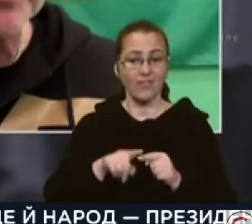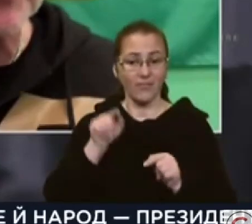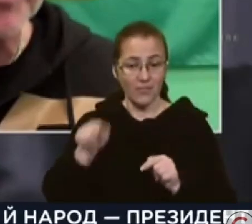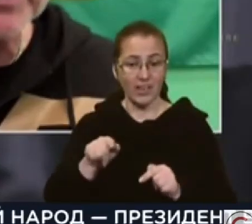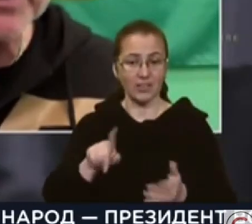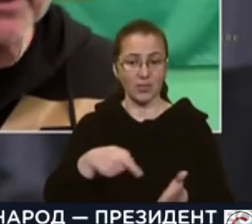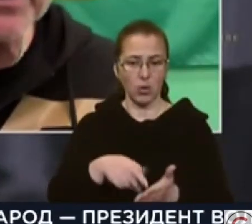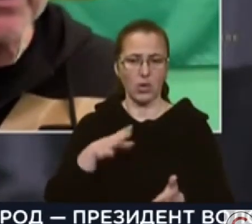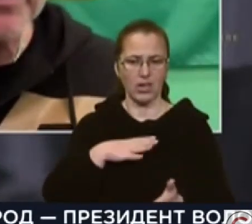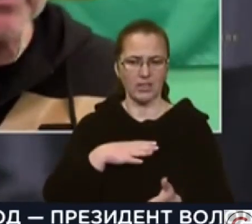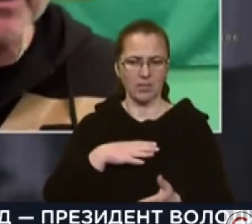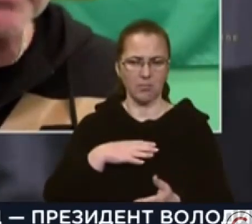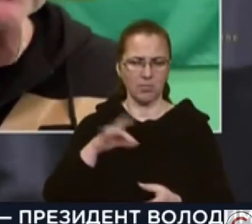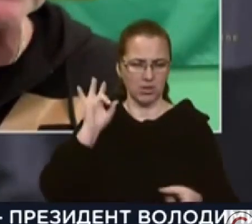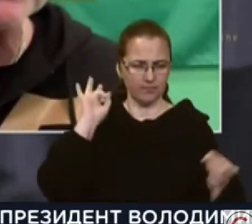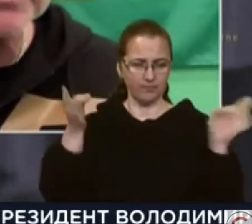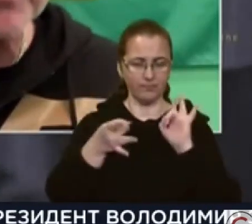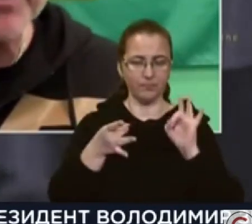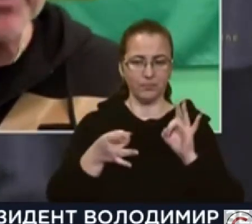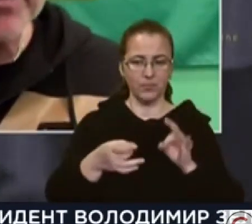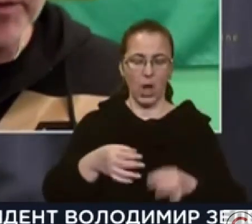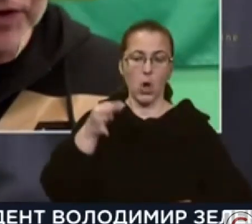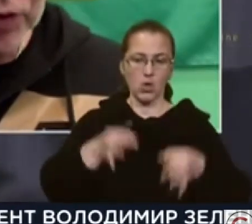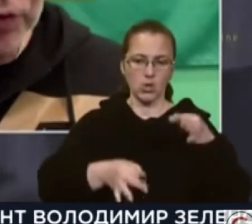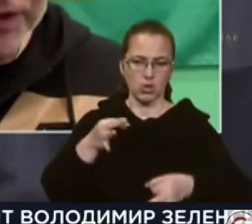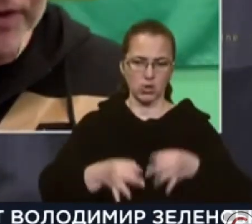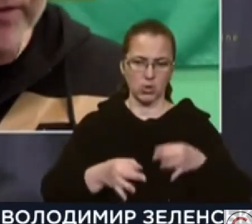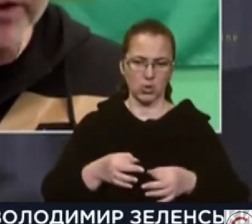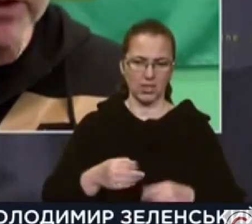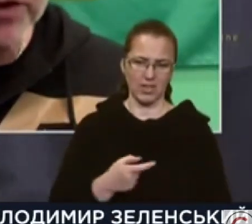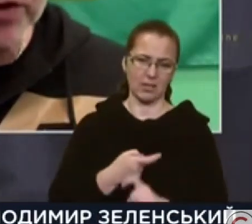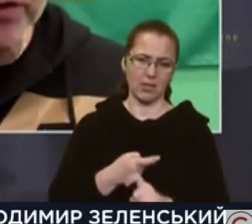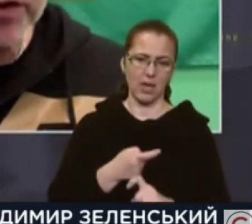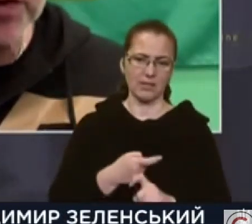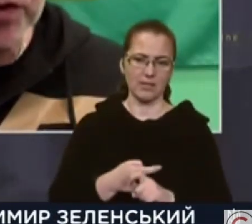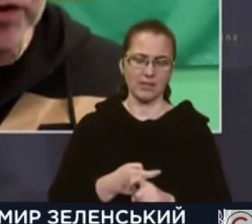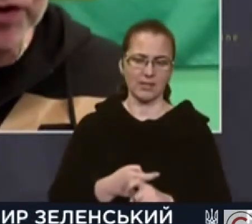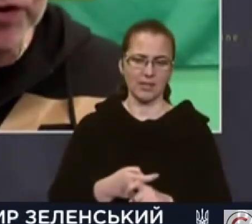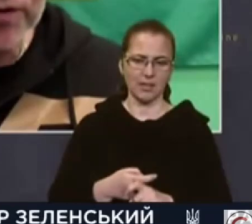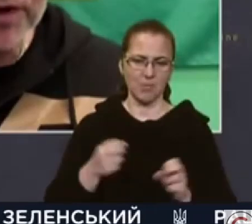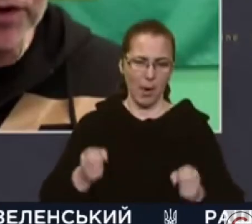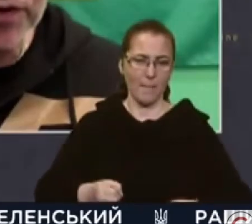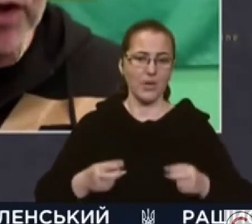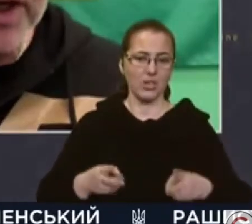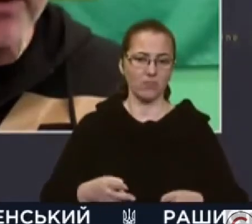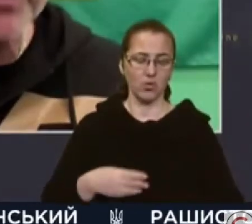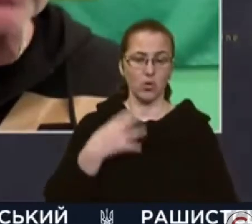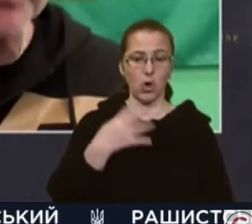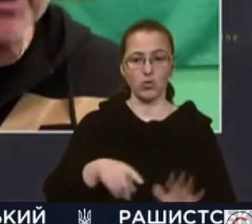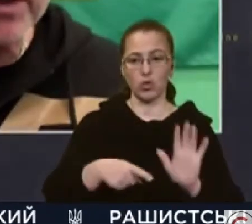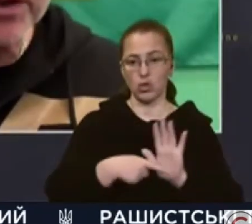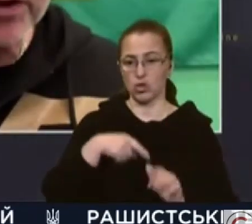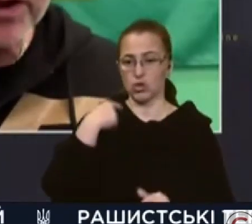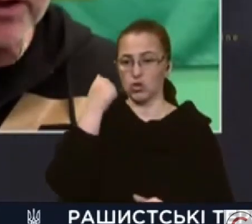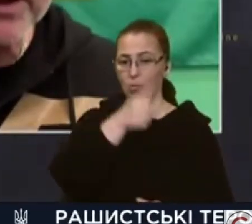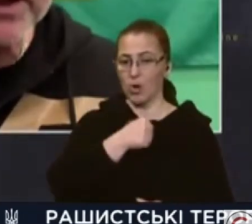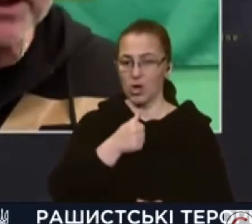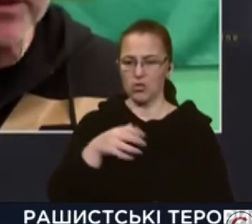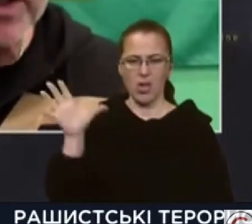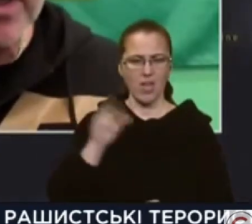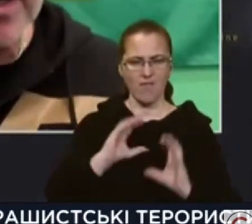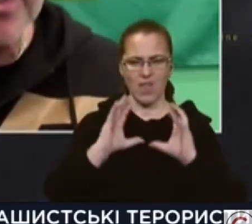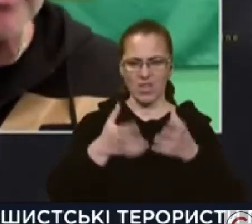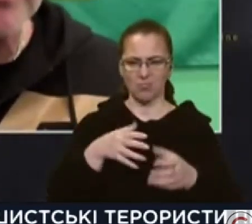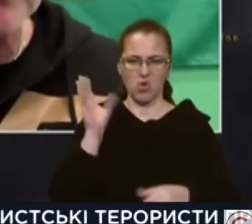всем известный процесс над нацистскими преступниками в 1946 году, и весь мир